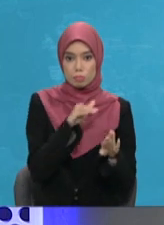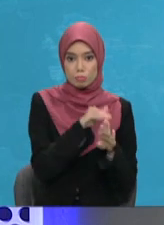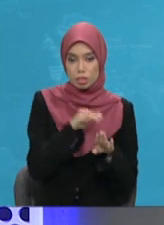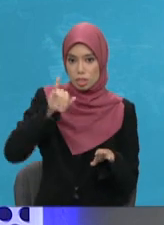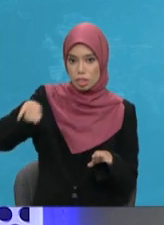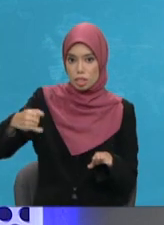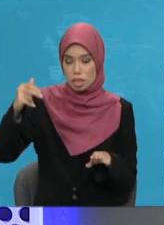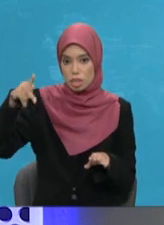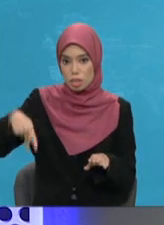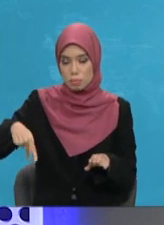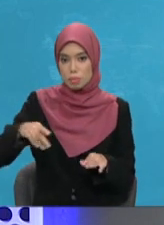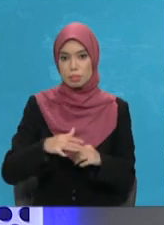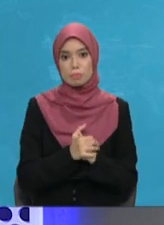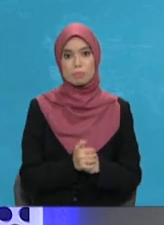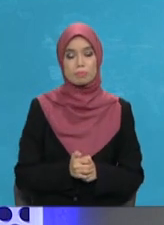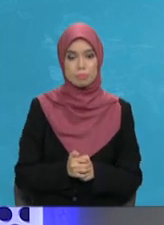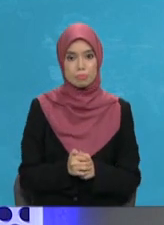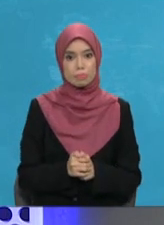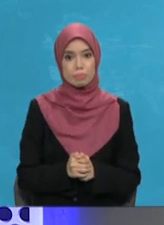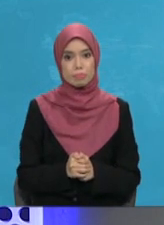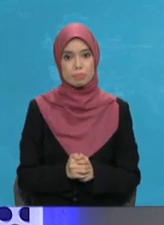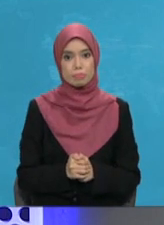Park and Polo Club